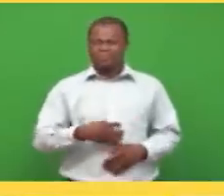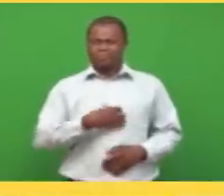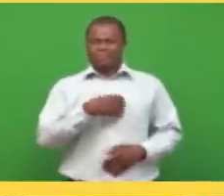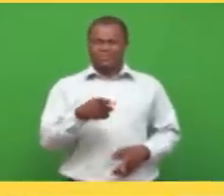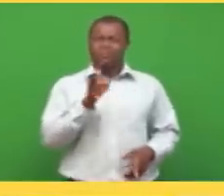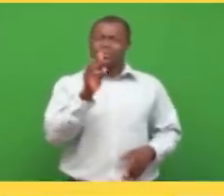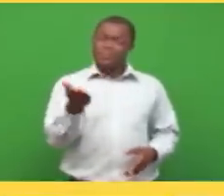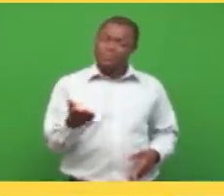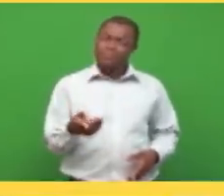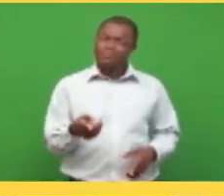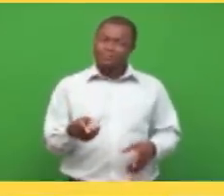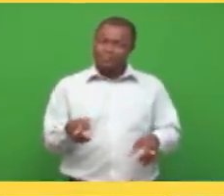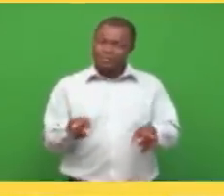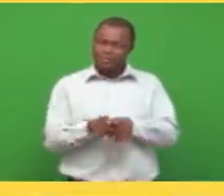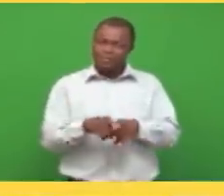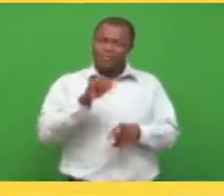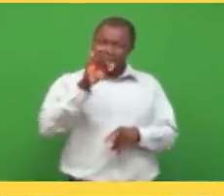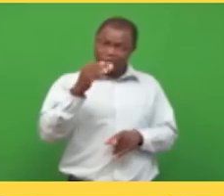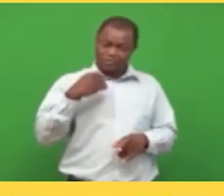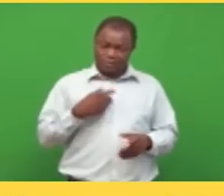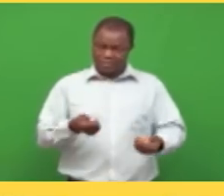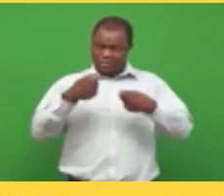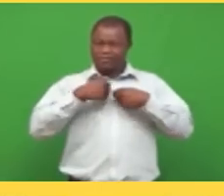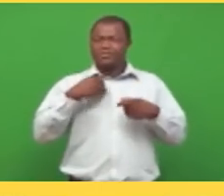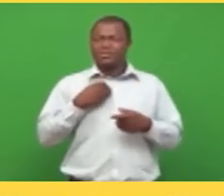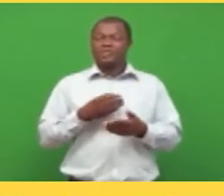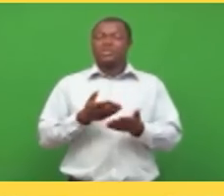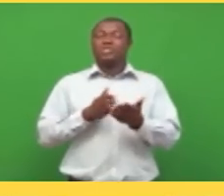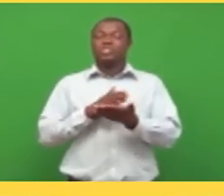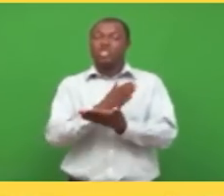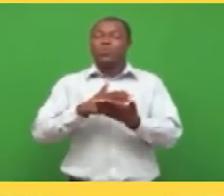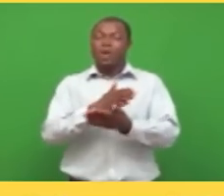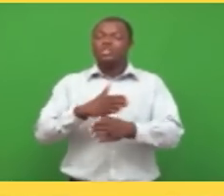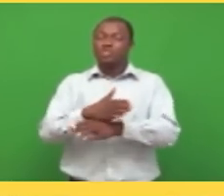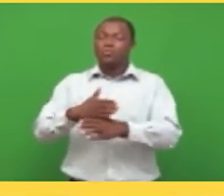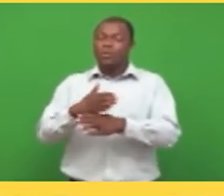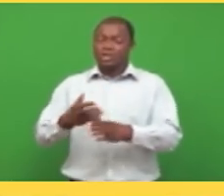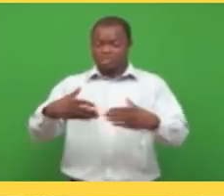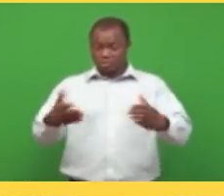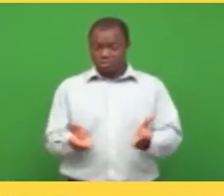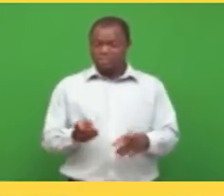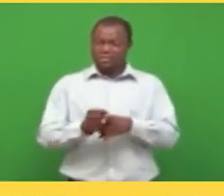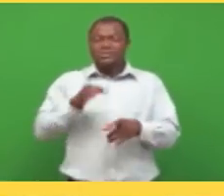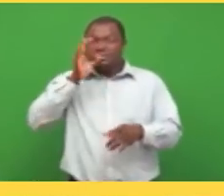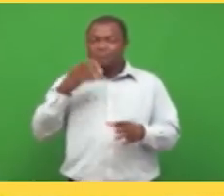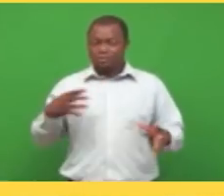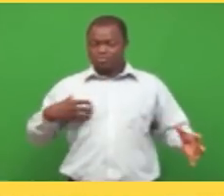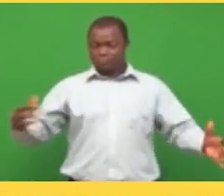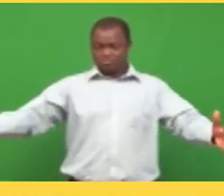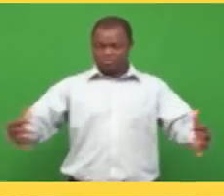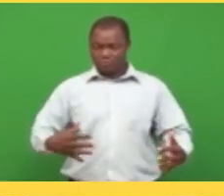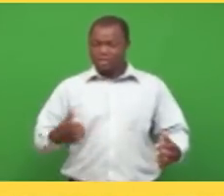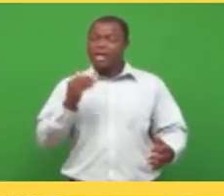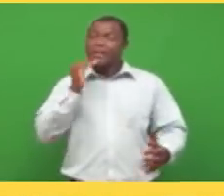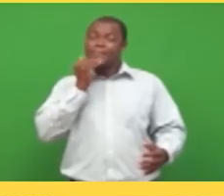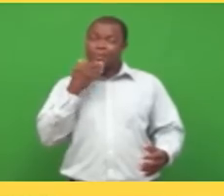kanokonzereswazve nemweyo wokuti kana mukandizadzira dishi rechingwa mukandizadzira zitipoti reti matondiudza